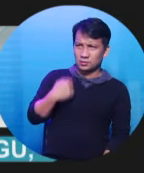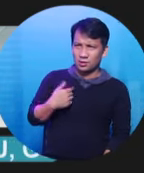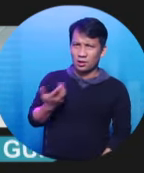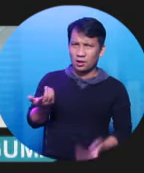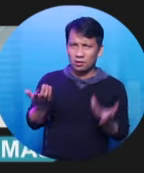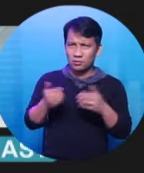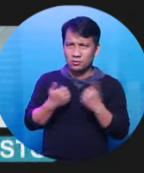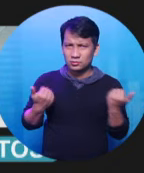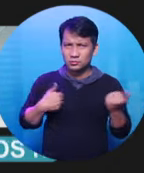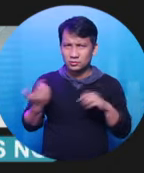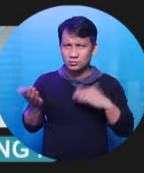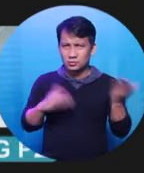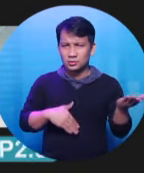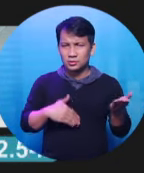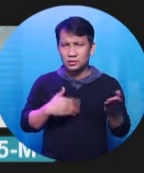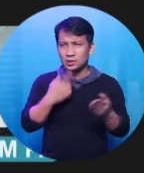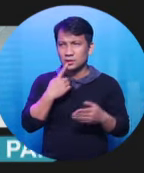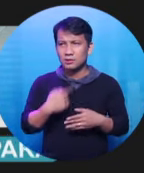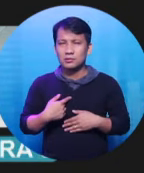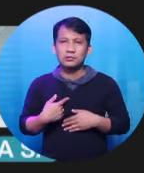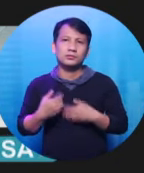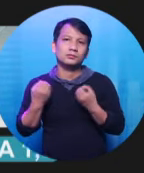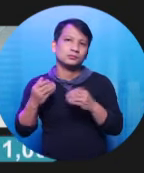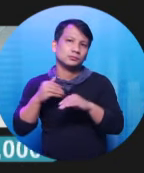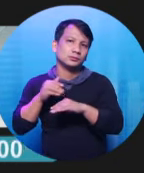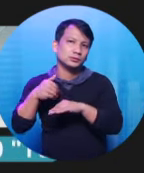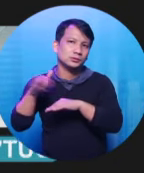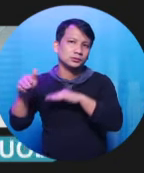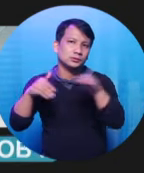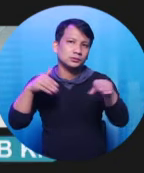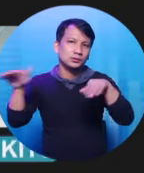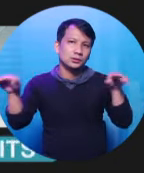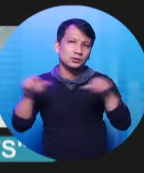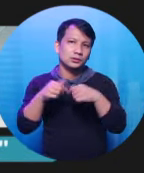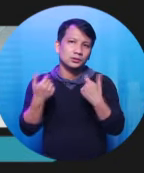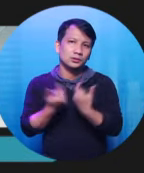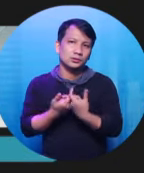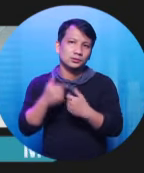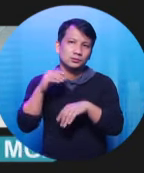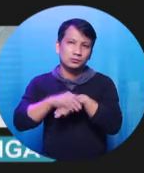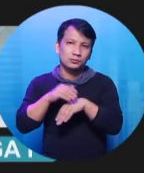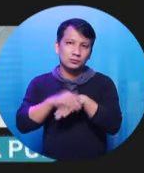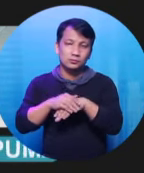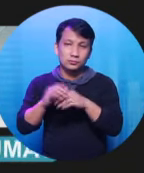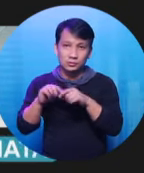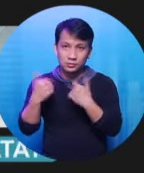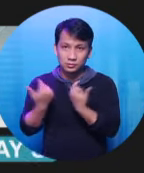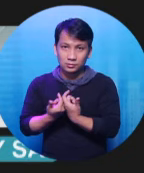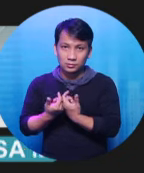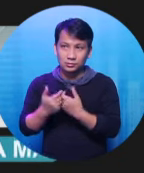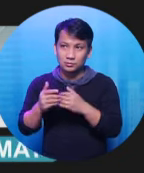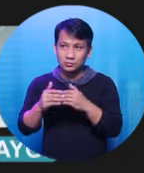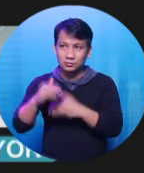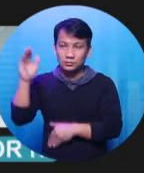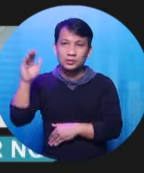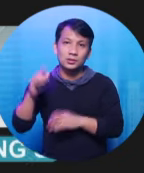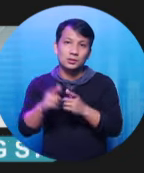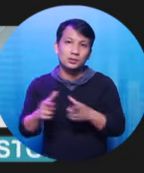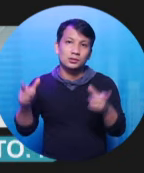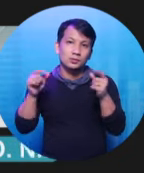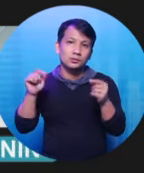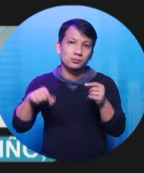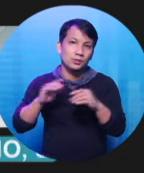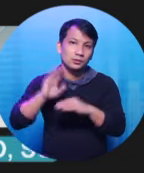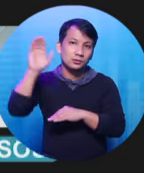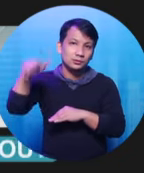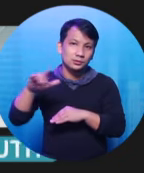paano nangyari yun? Kasi apparently pala, ang dami niyang pinag-sharean na group sa Facebook, lahat ng online selling, umabot na ng Gapan, umabot ng Calvita,